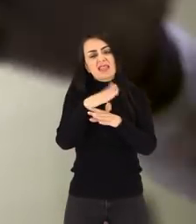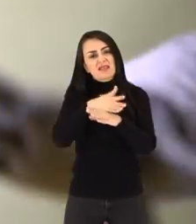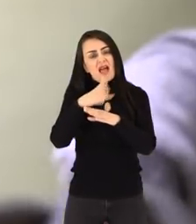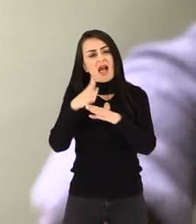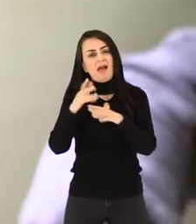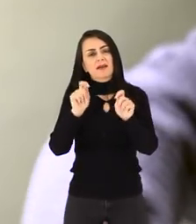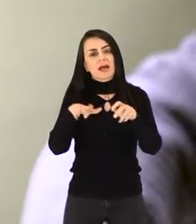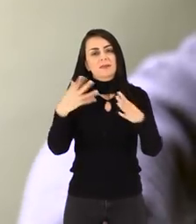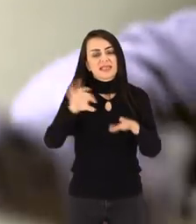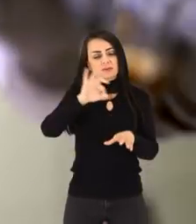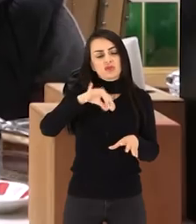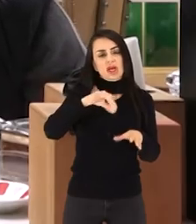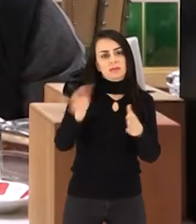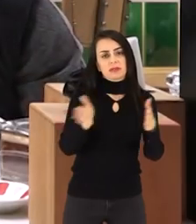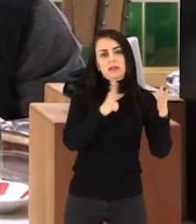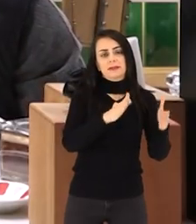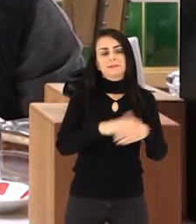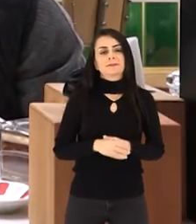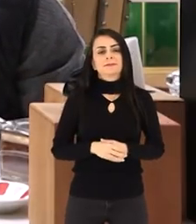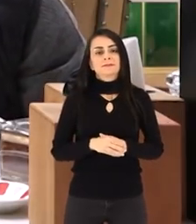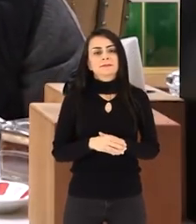hazırlayacağız. Ben şu çayımı da eldivenimle şöyle takayım.